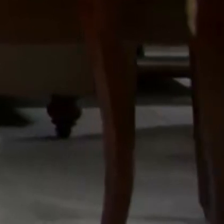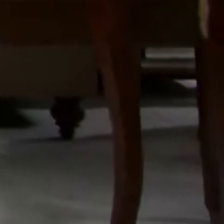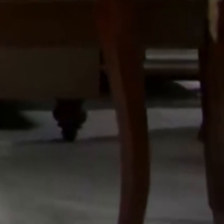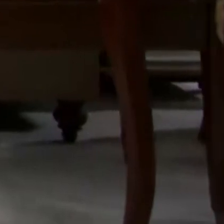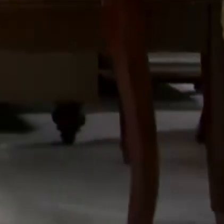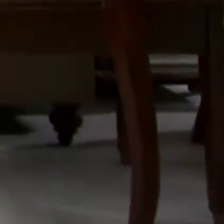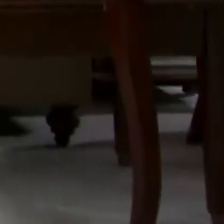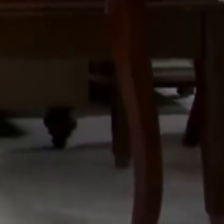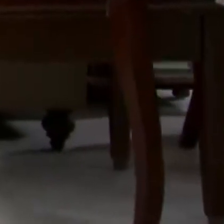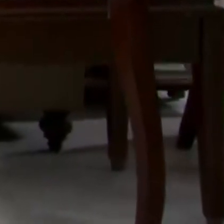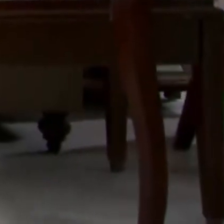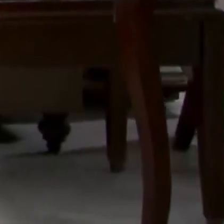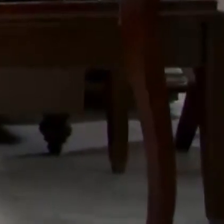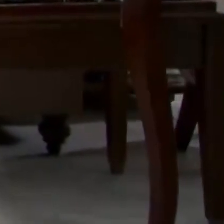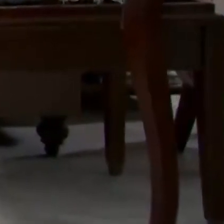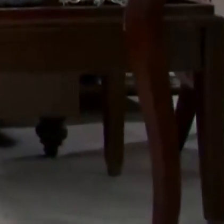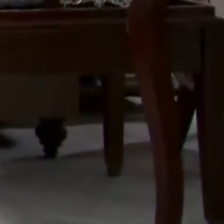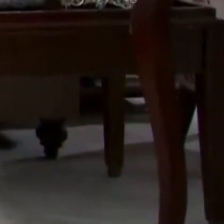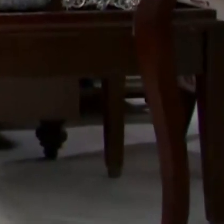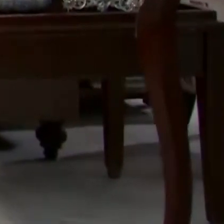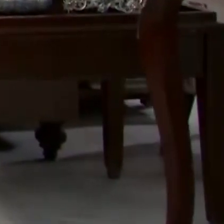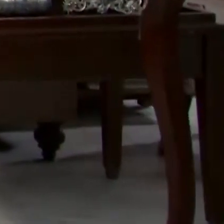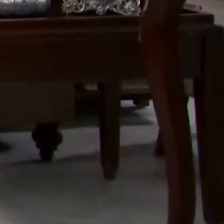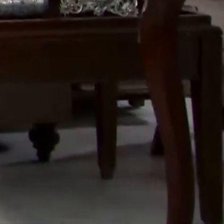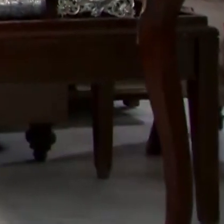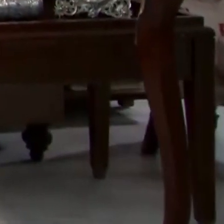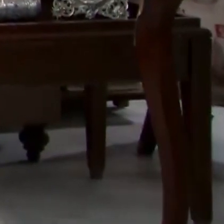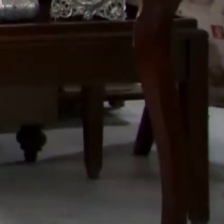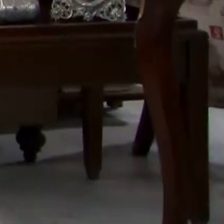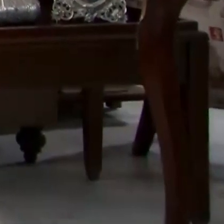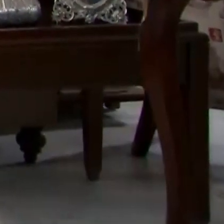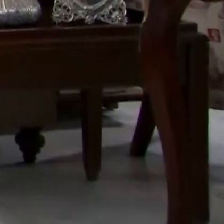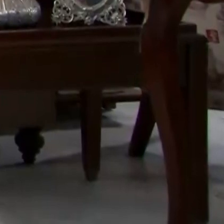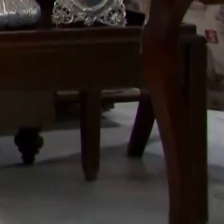kanepenin altına, Kemal de minderlerin arkasına bakıyor.